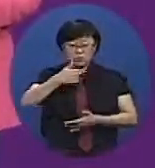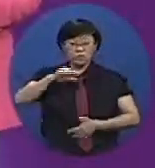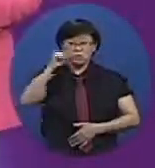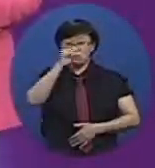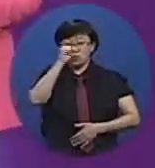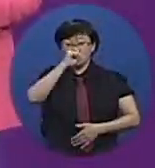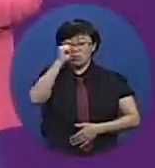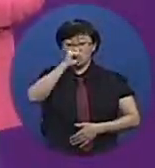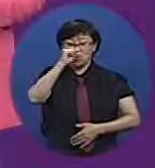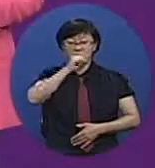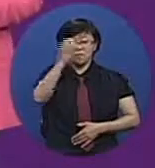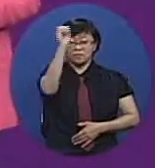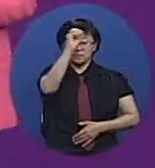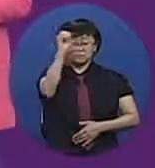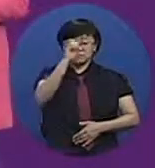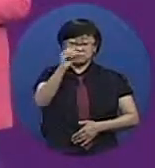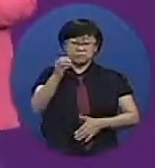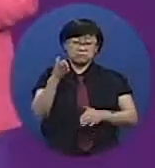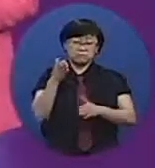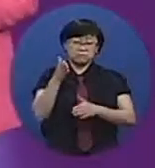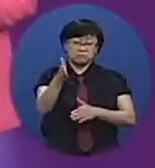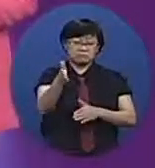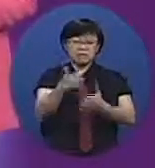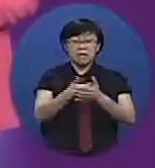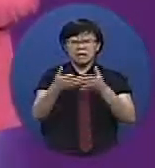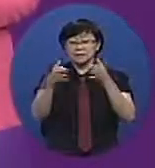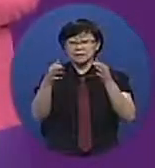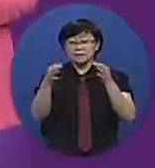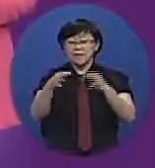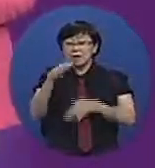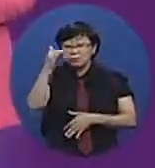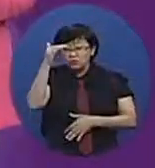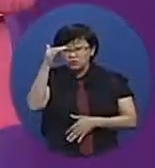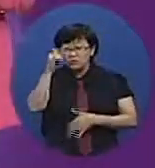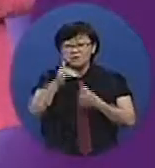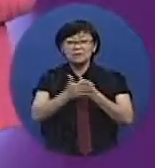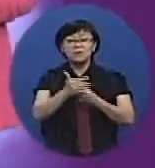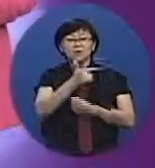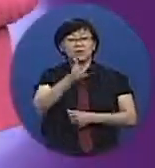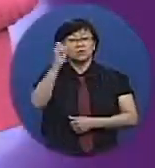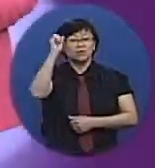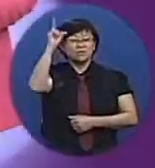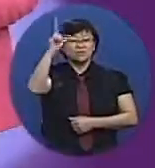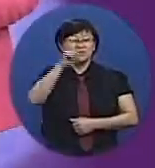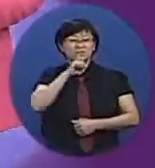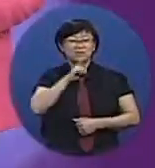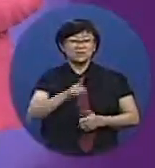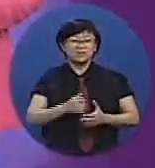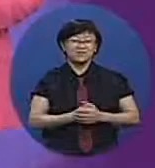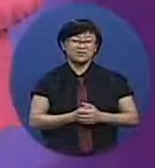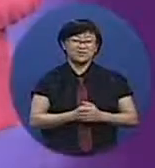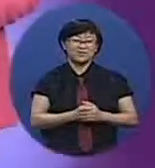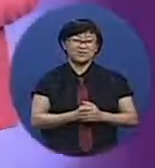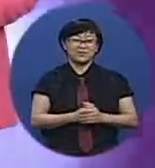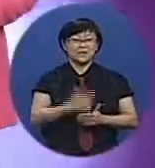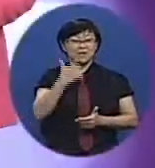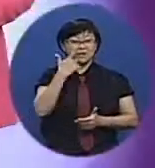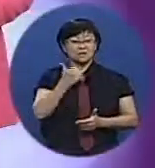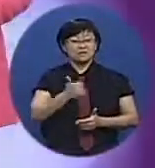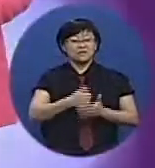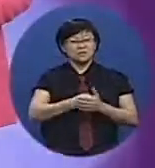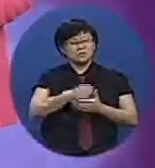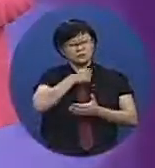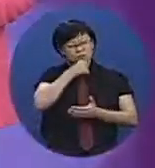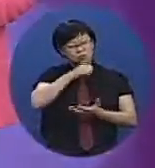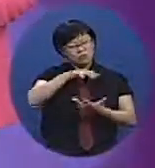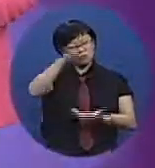예, 예. 너무너무 좋으세요. 네, 저도 잠깐 지금 봤는데요. 네, 아, 네, 너무 네. 훌륭하게 진짜 잘 네, 예. 우리 해주셨어요. 아버님 점수 좀